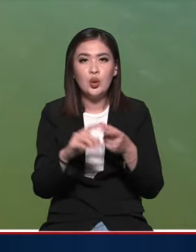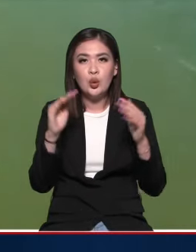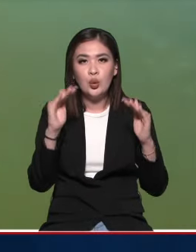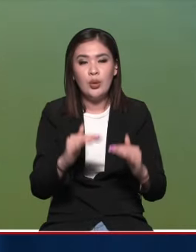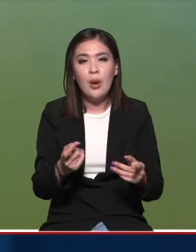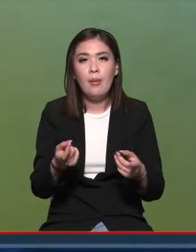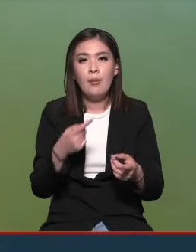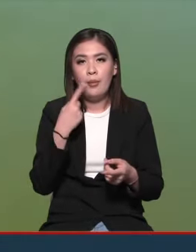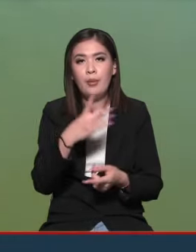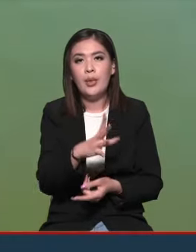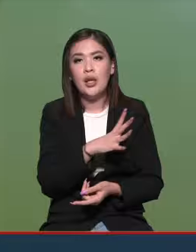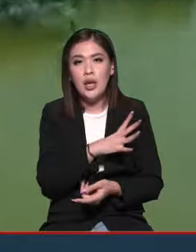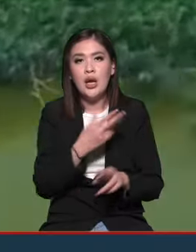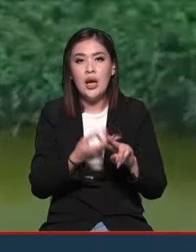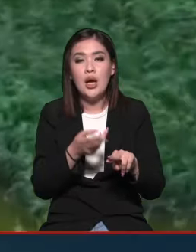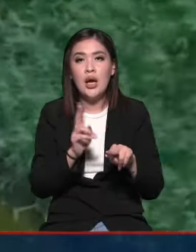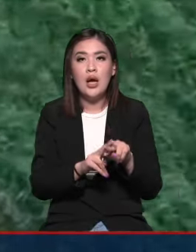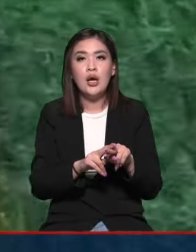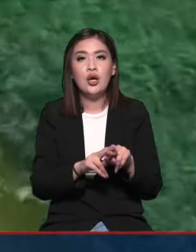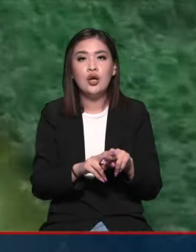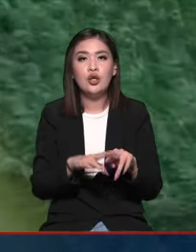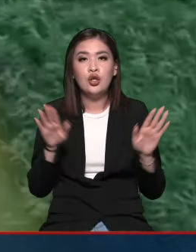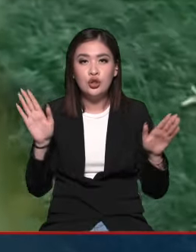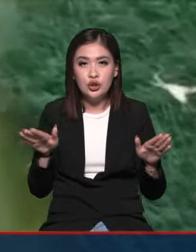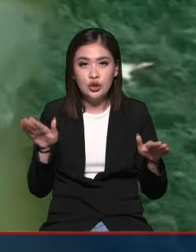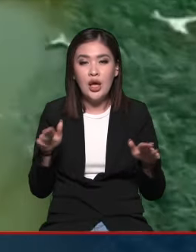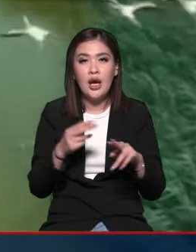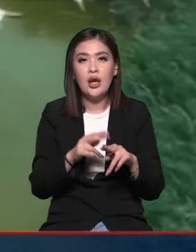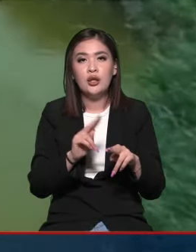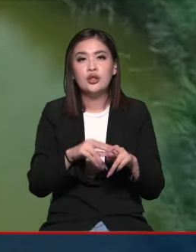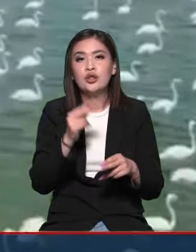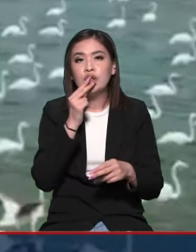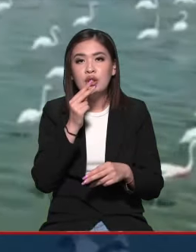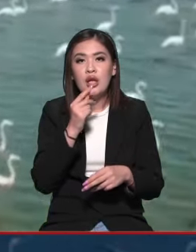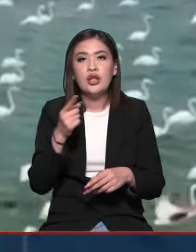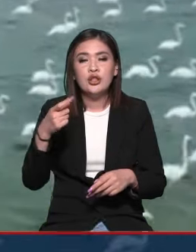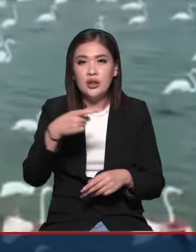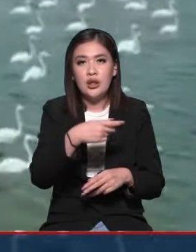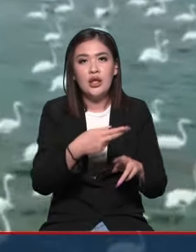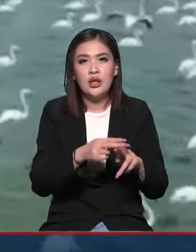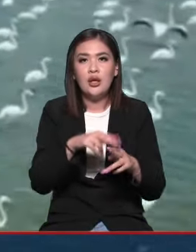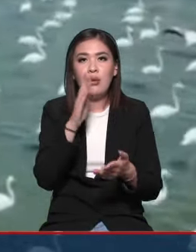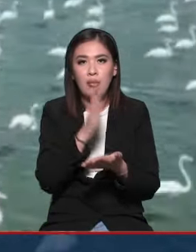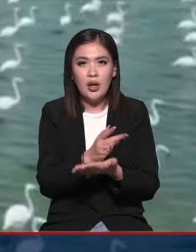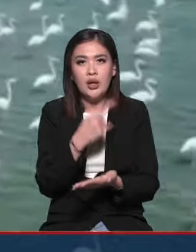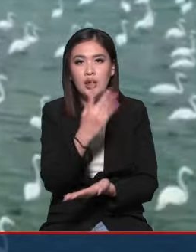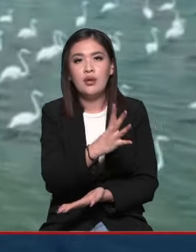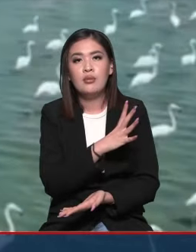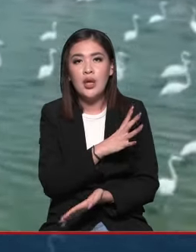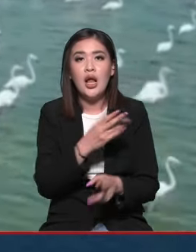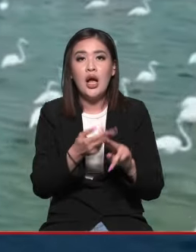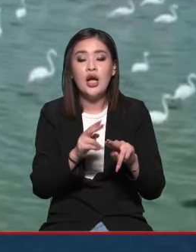төмендеуімен байланыстырады. Одан өзге бұлану алаңында құстар қоректенетін шаян тәрізді жәндіктер де бар дейді.